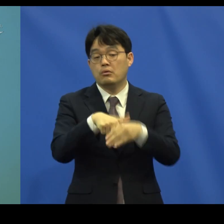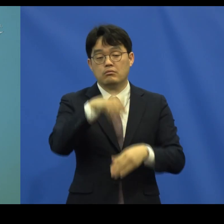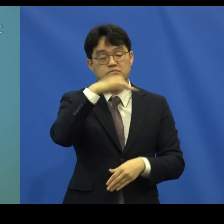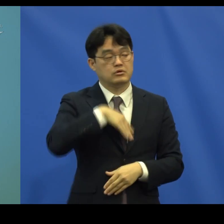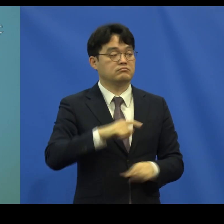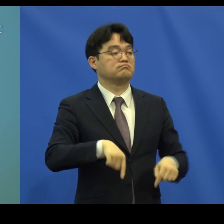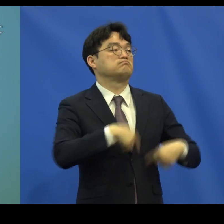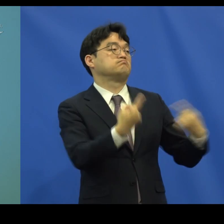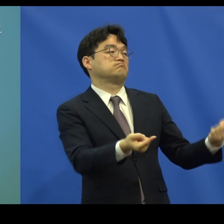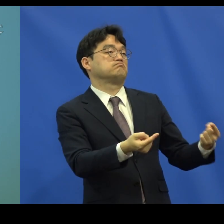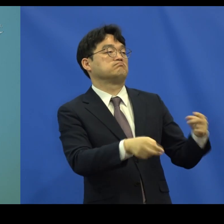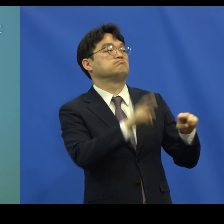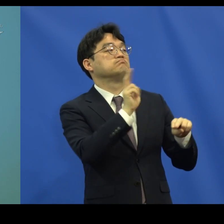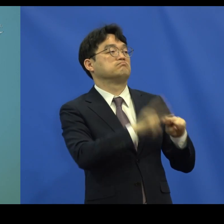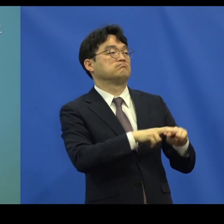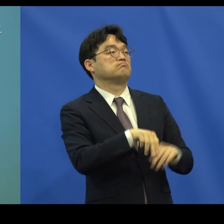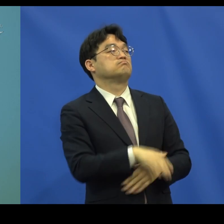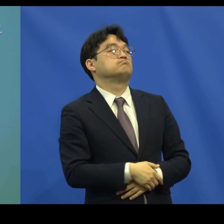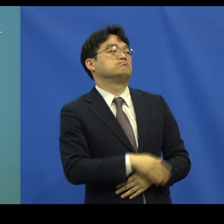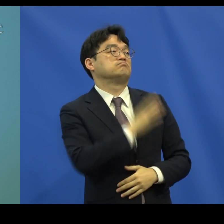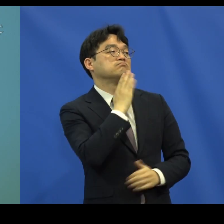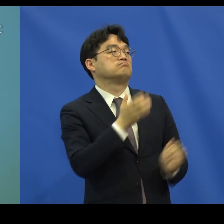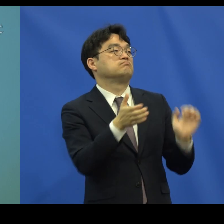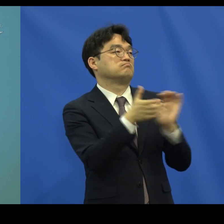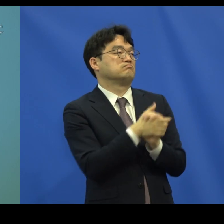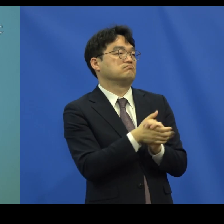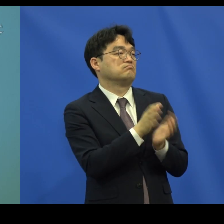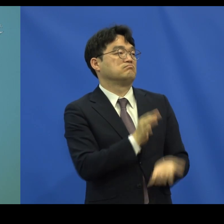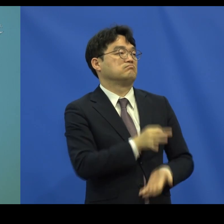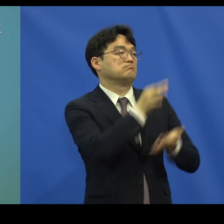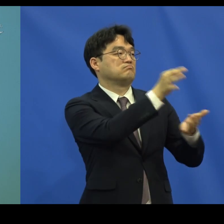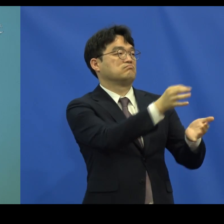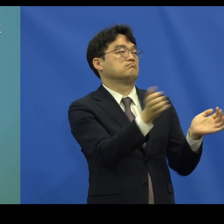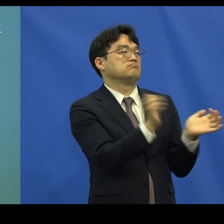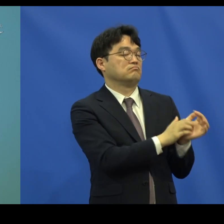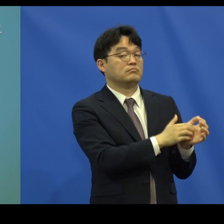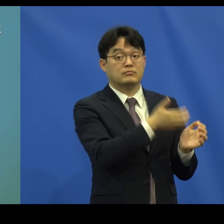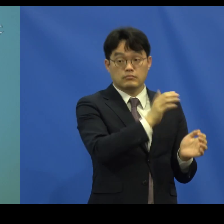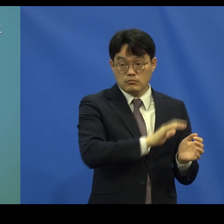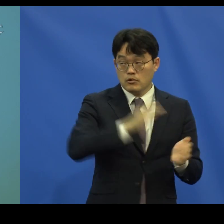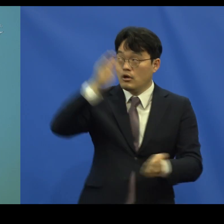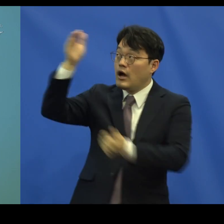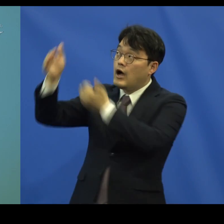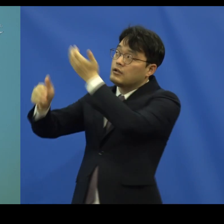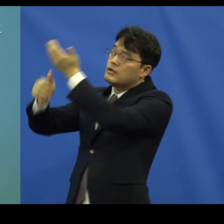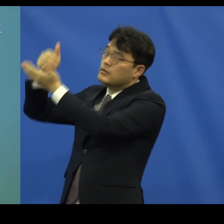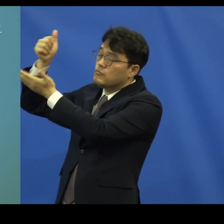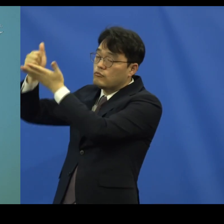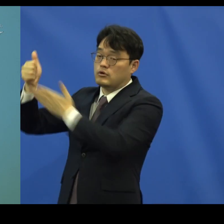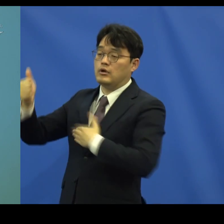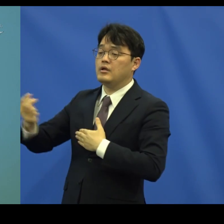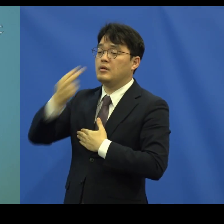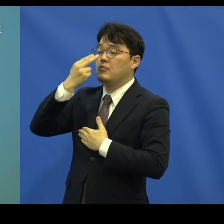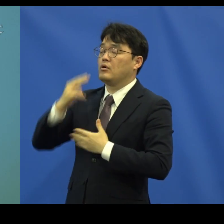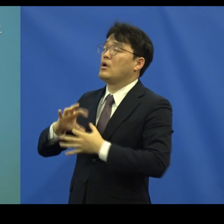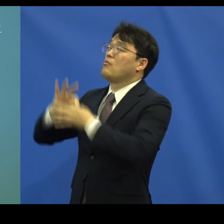할 거를 다 하는 거예요. 그런데 하나님과 나와의 생명의 관계가 없는 거죠.